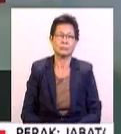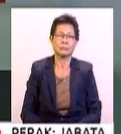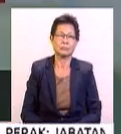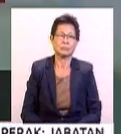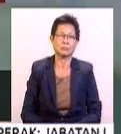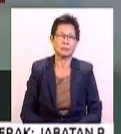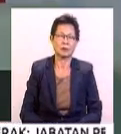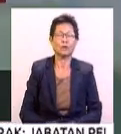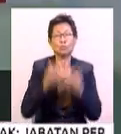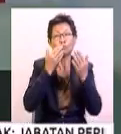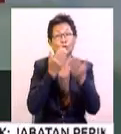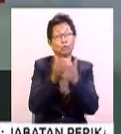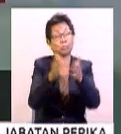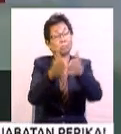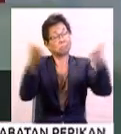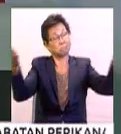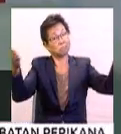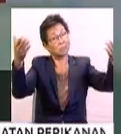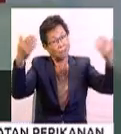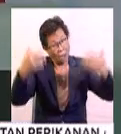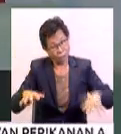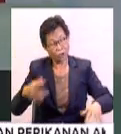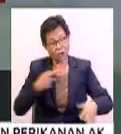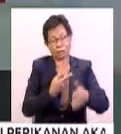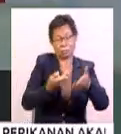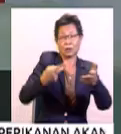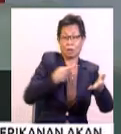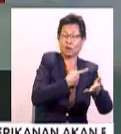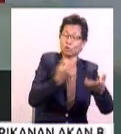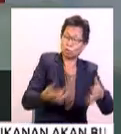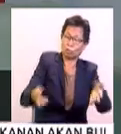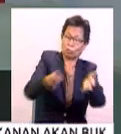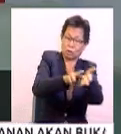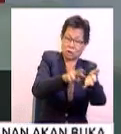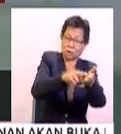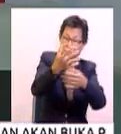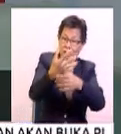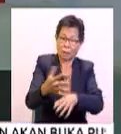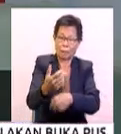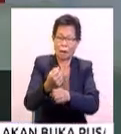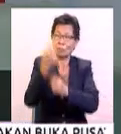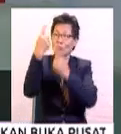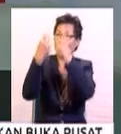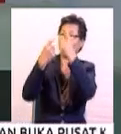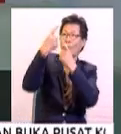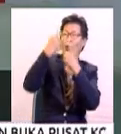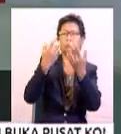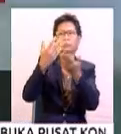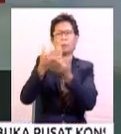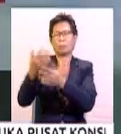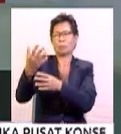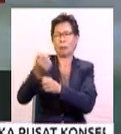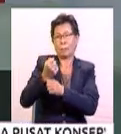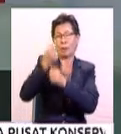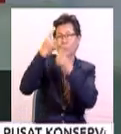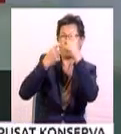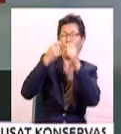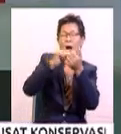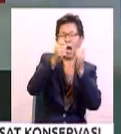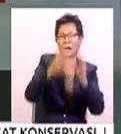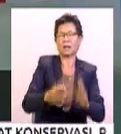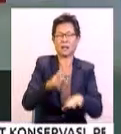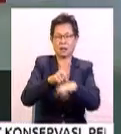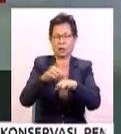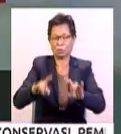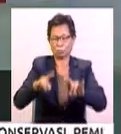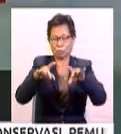But the good news is, after kita dah register, saya dapat inquiry from some of the athletes dekat Australia. So